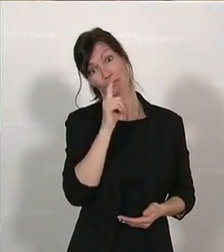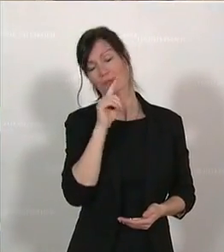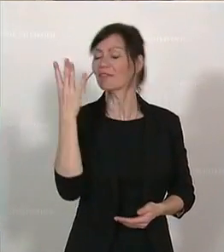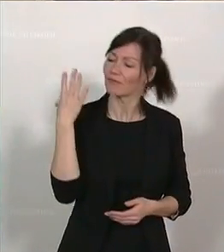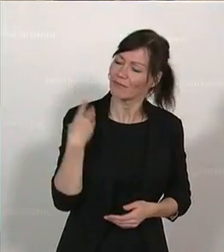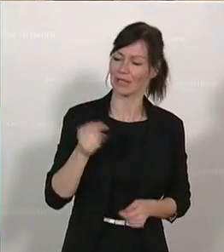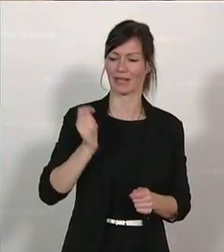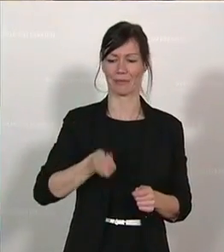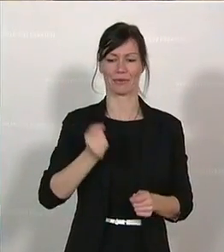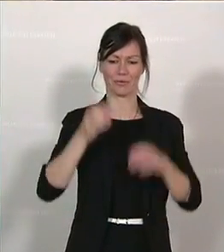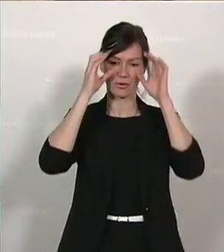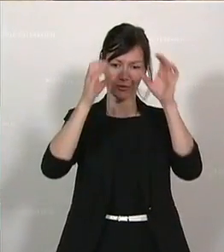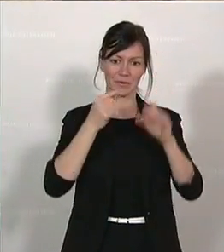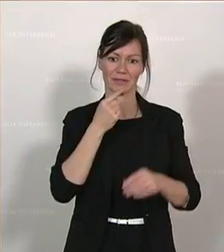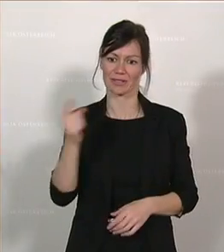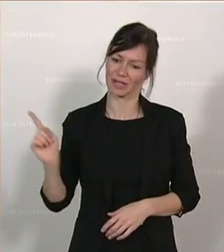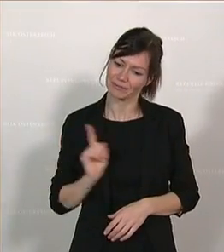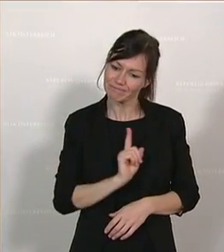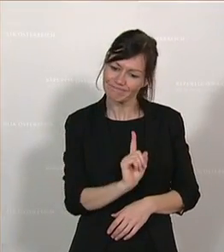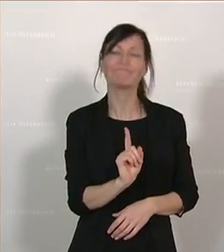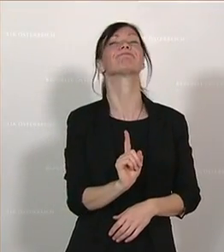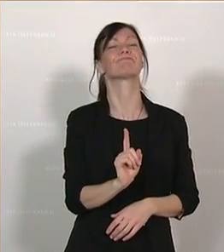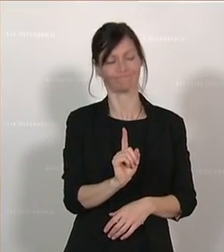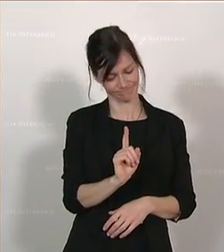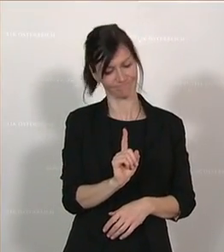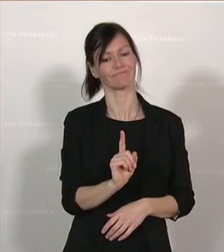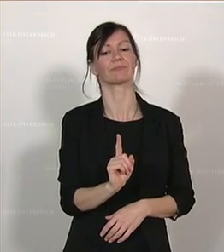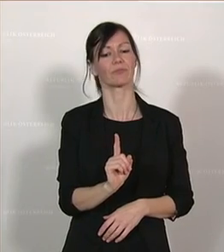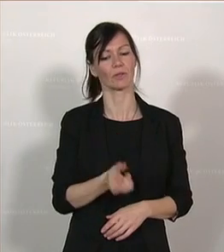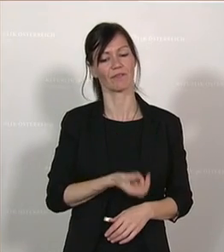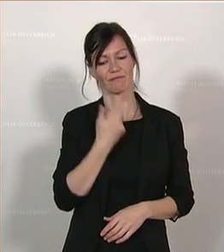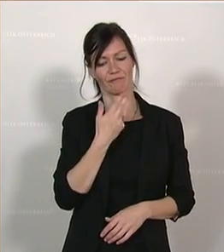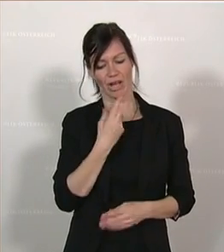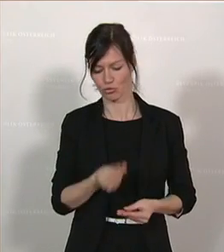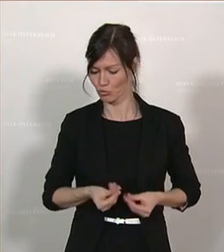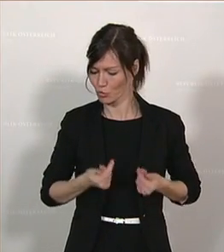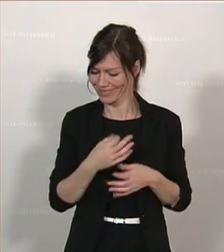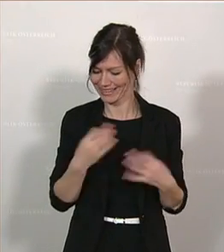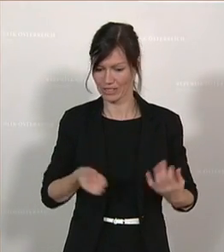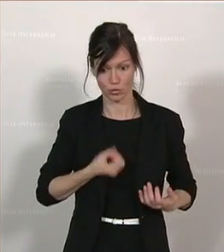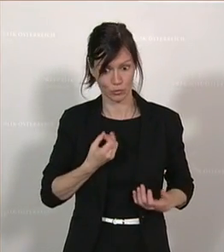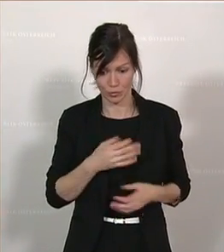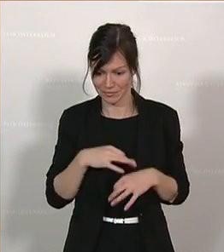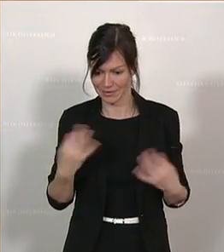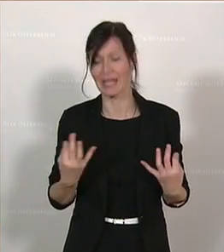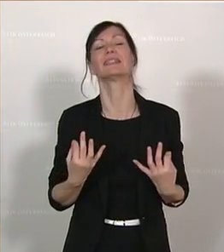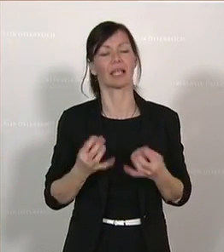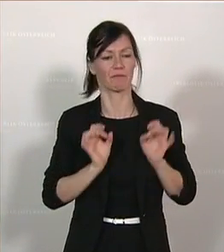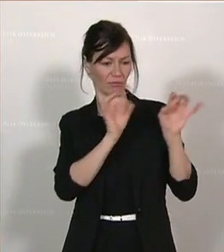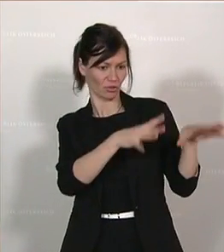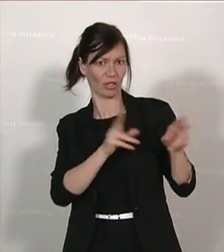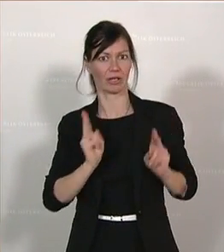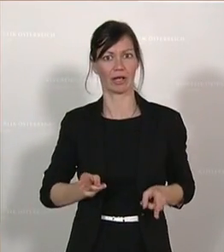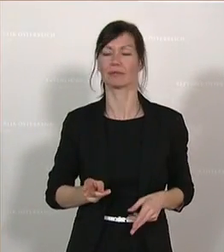hat eine Abgeordnete der ÖVP sich hierher gestellt, hat behauptet, dass von den Symptomlosen die Infektionen ausgehen. Das ist unrichtig.